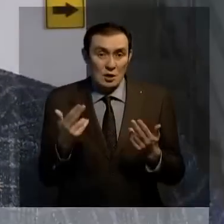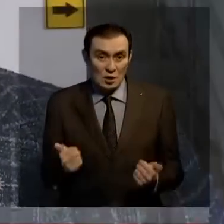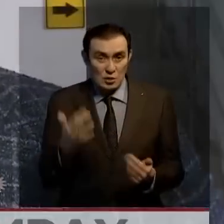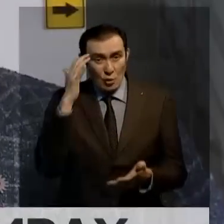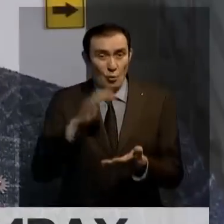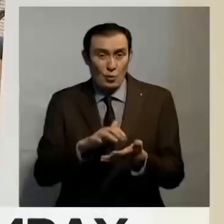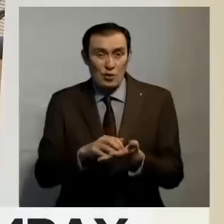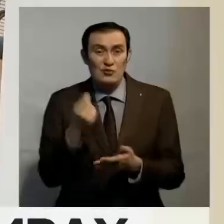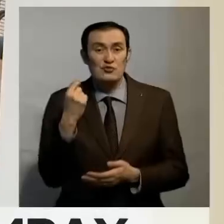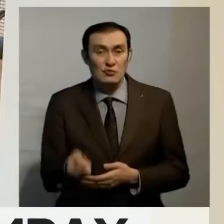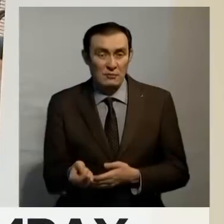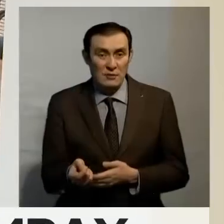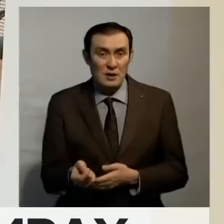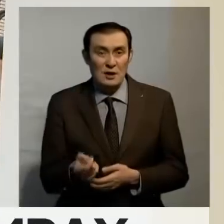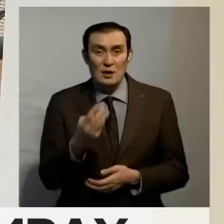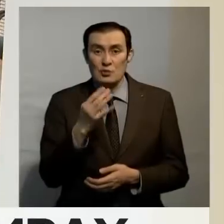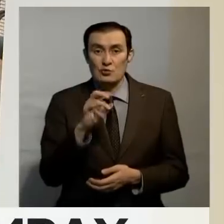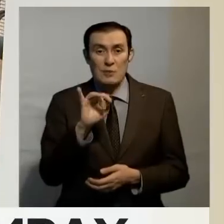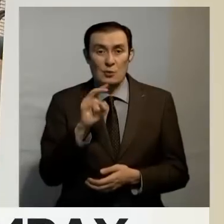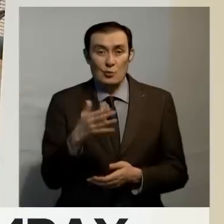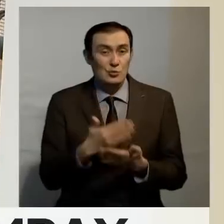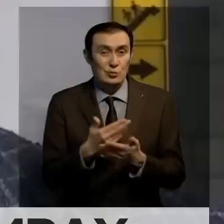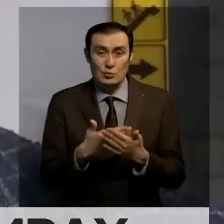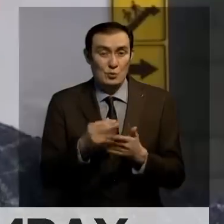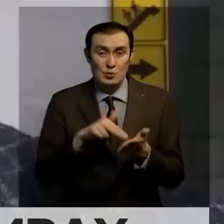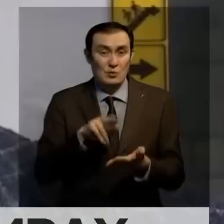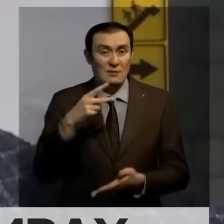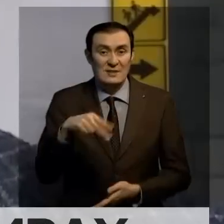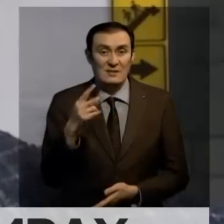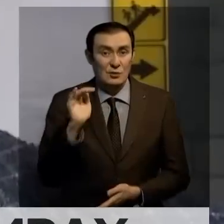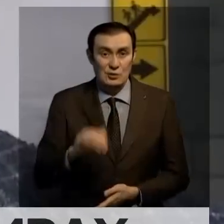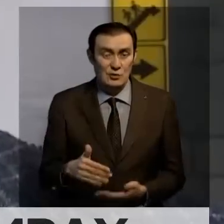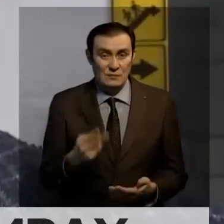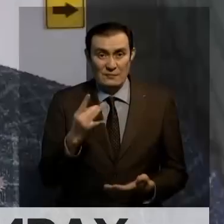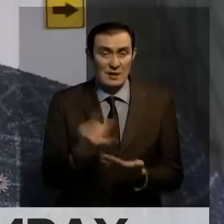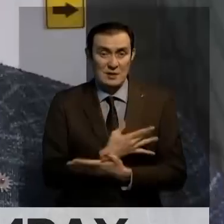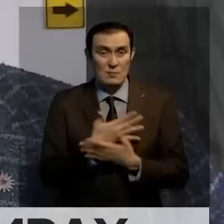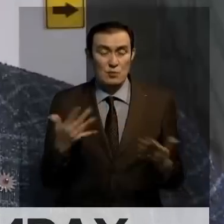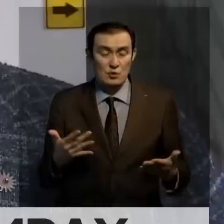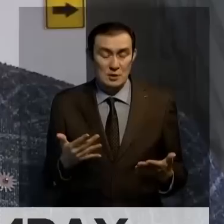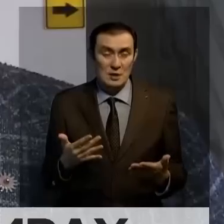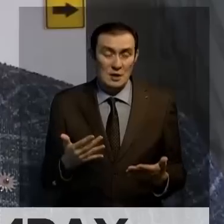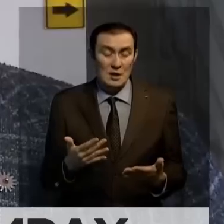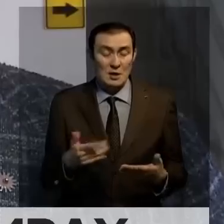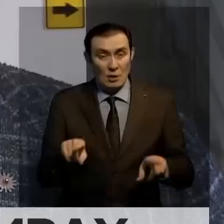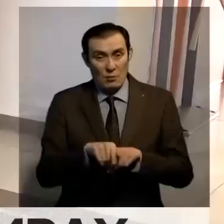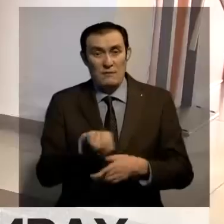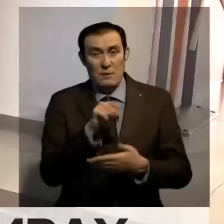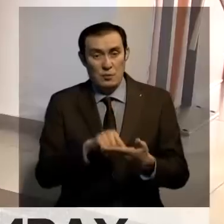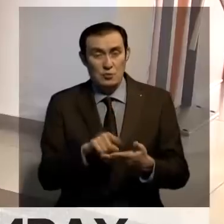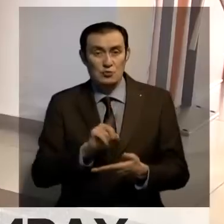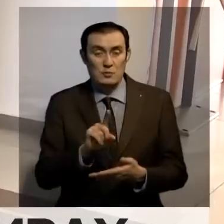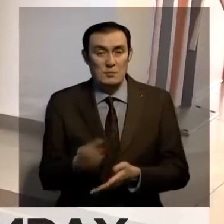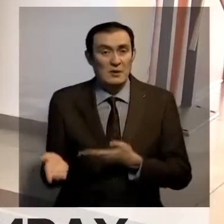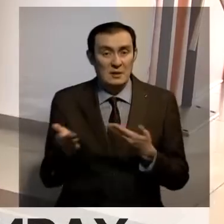уголь самый дешевый. Шебаркуль у нас в Боровском стоит 22 тысячи. То есть почти в два раза выше. Продумываем такой вопрос, что